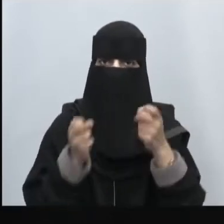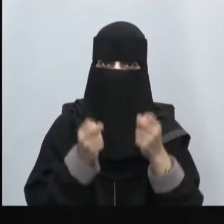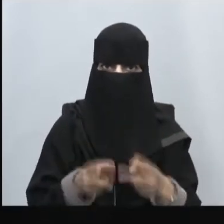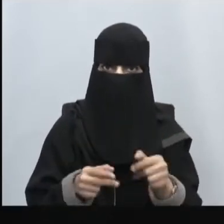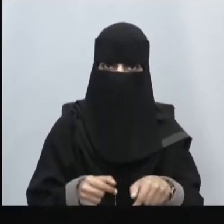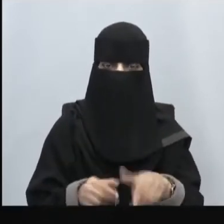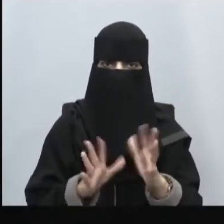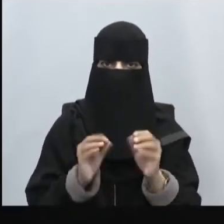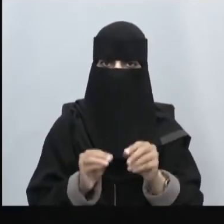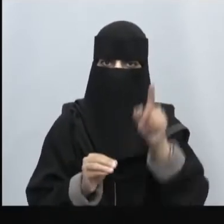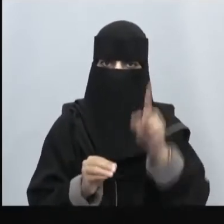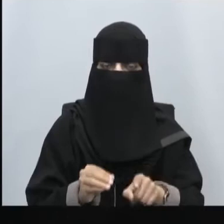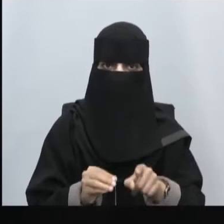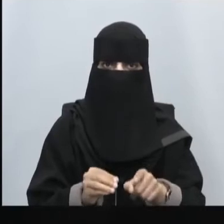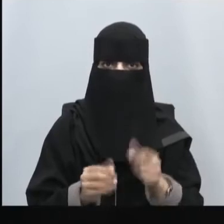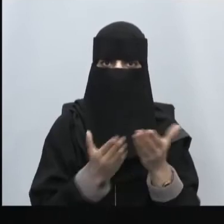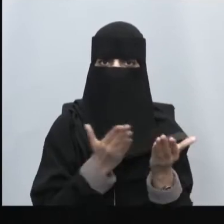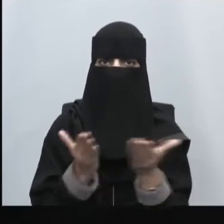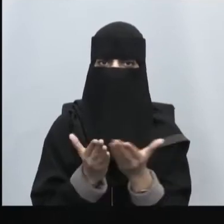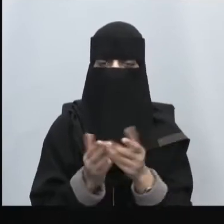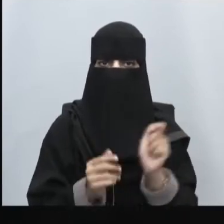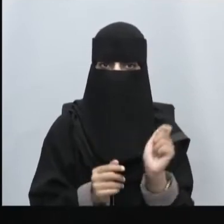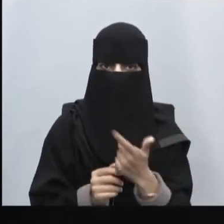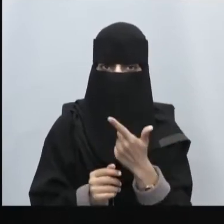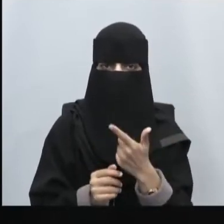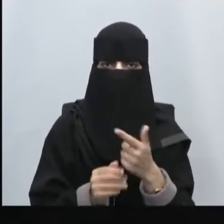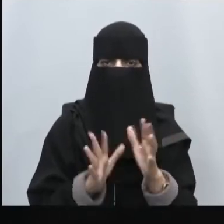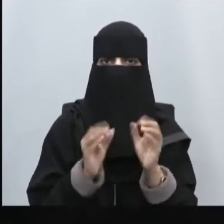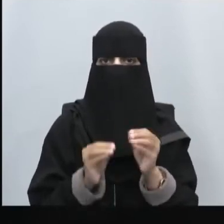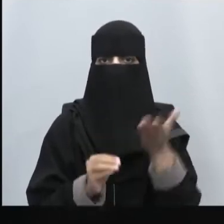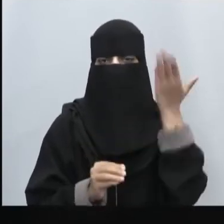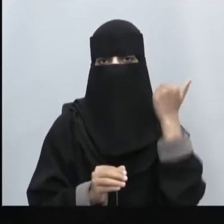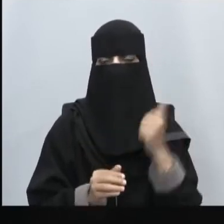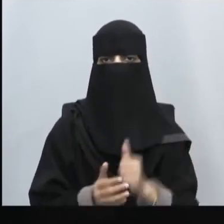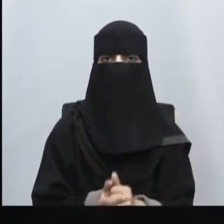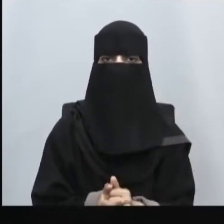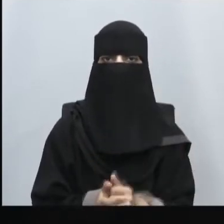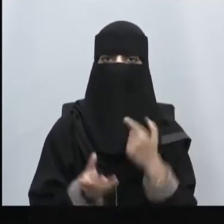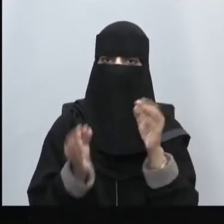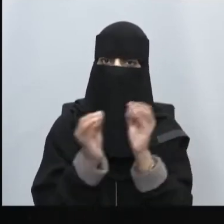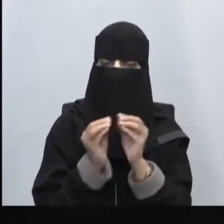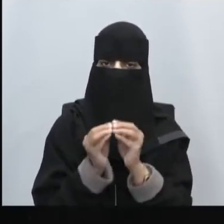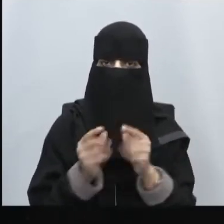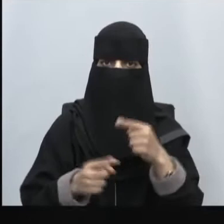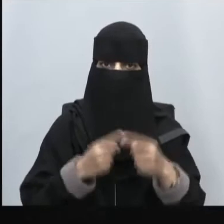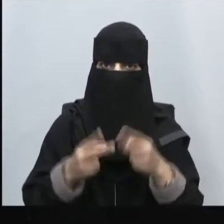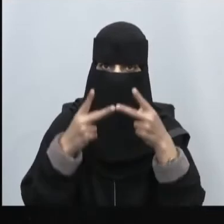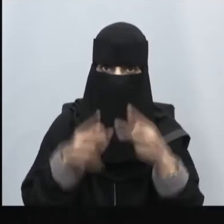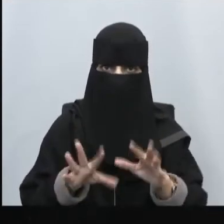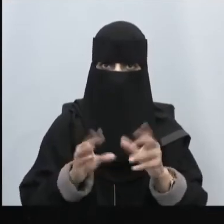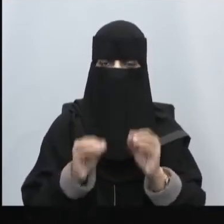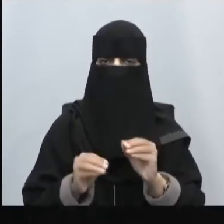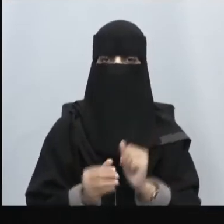حصتنا لهذا اليوم بمراجعه سريعه لدرسنا في الحصه الماضيه كما اعتدنا بدايه كل